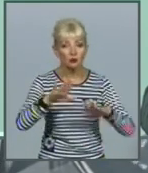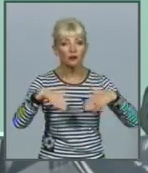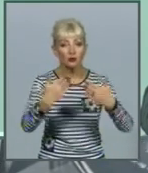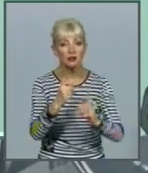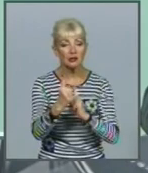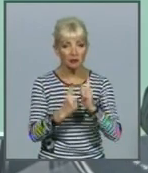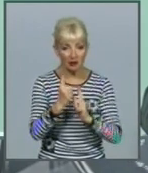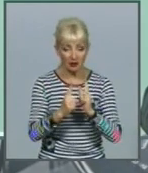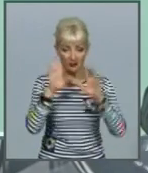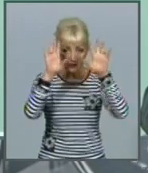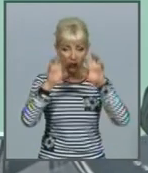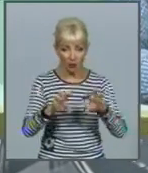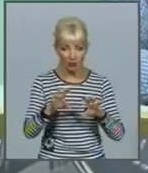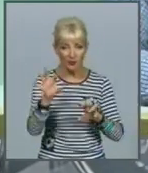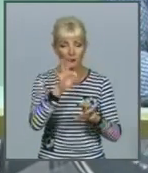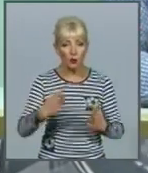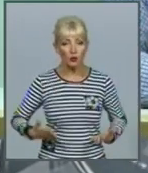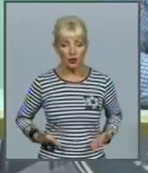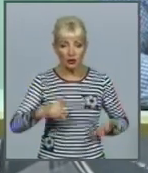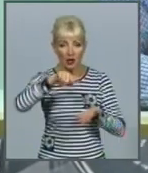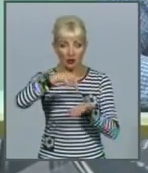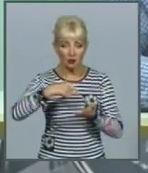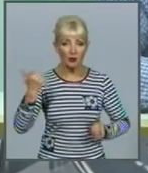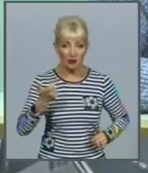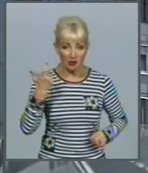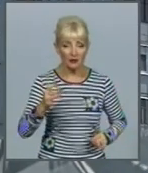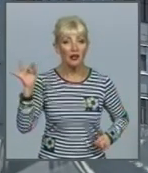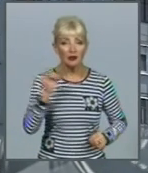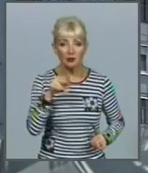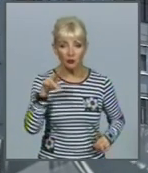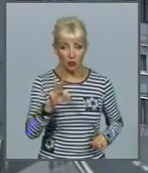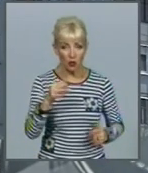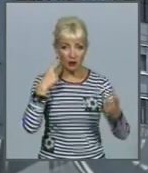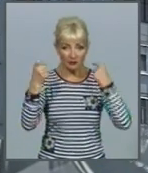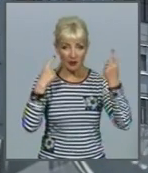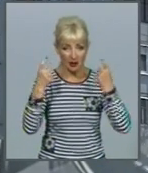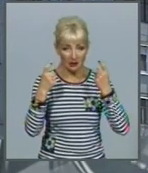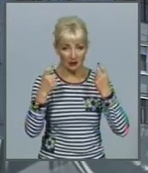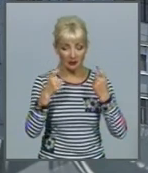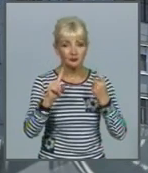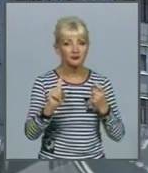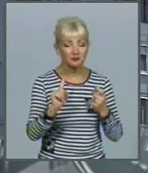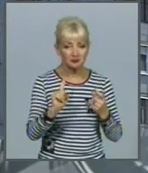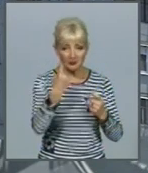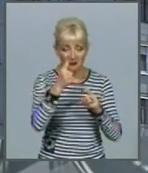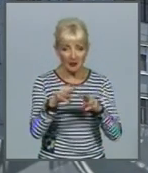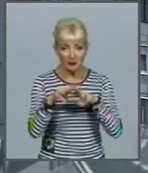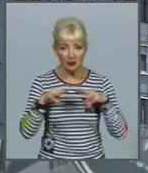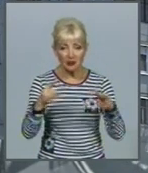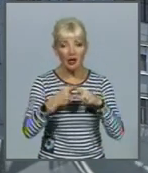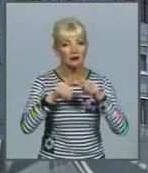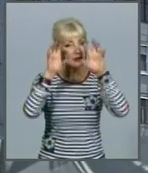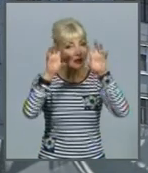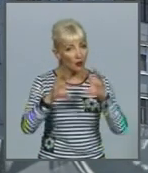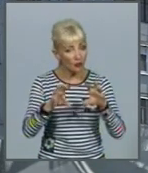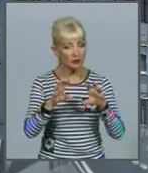о жилищно-коммунальном хозяйстве. И по информации премьер-министра, этот закон, эти изменения в закон будут